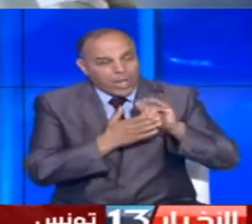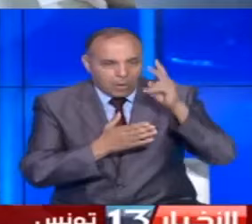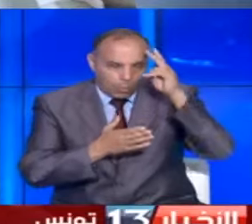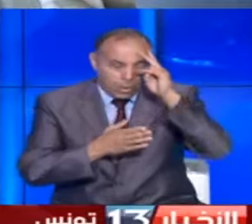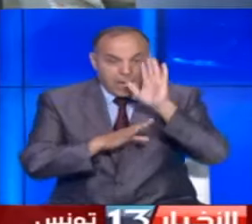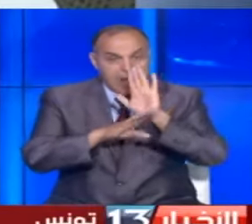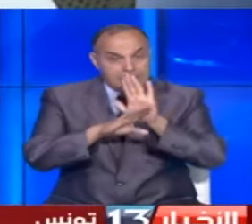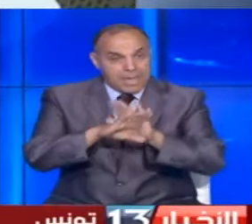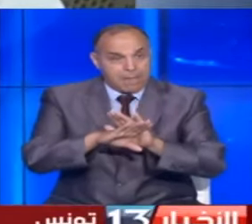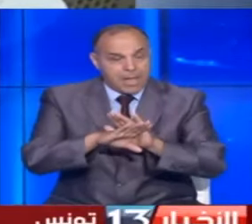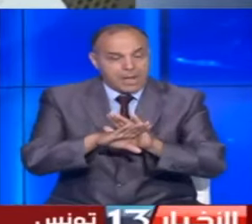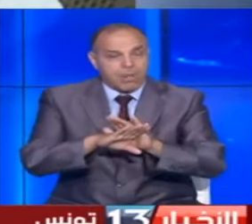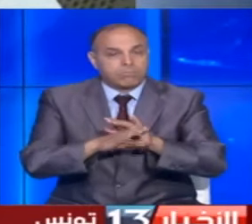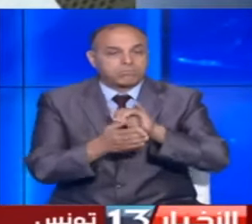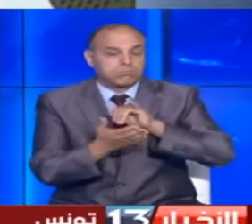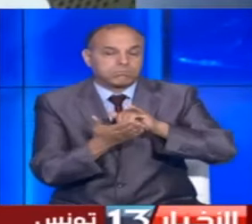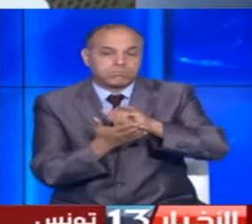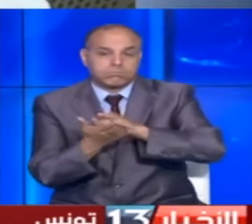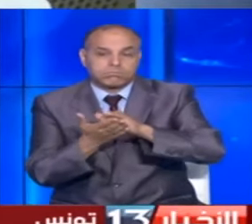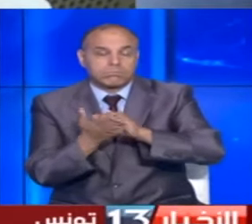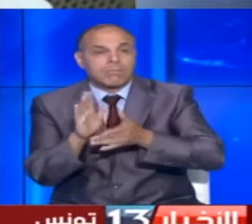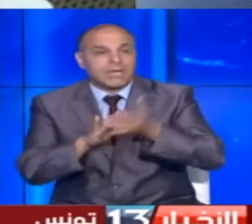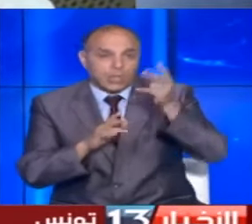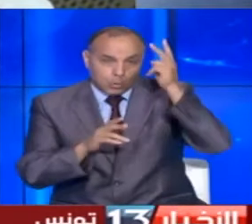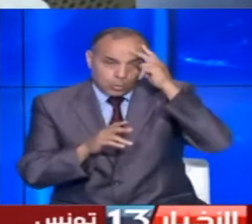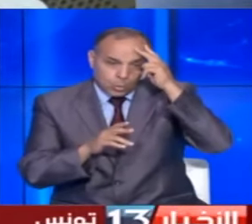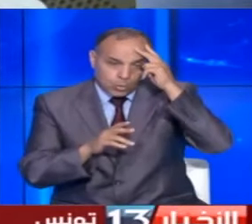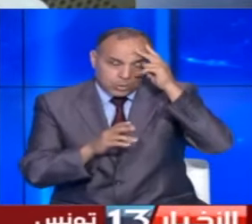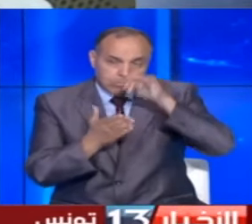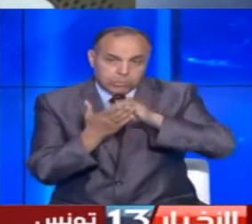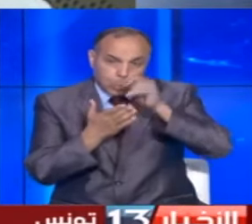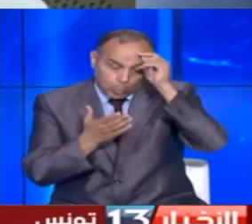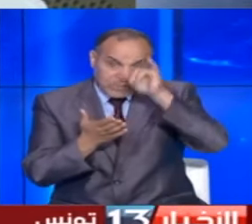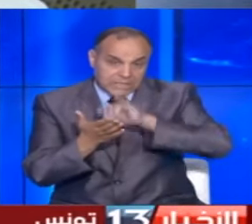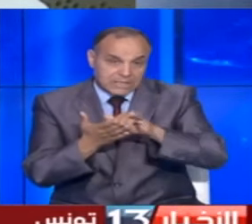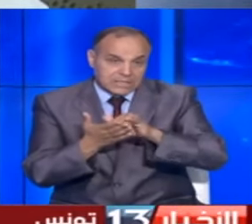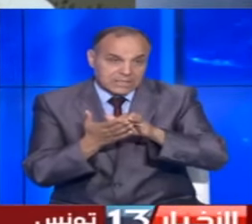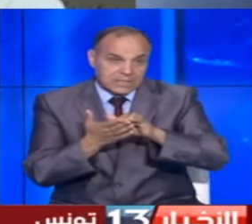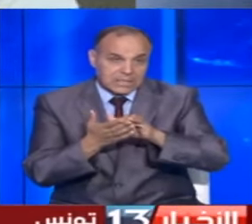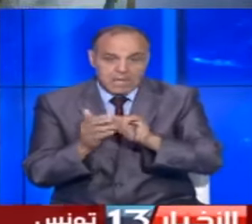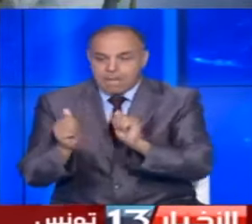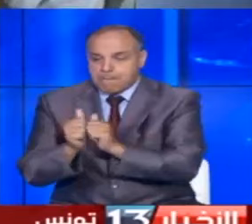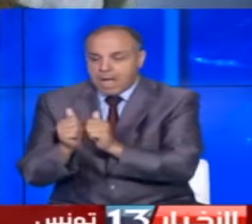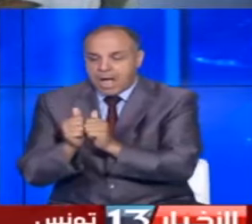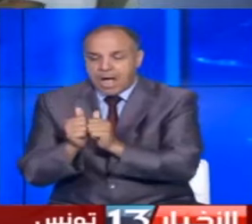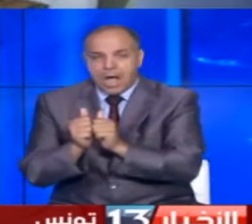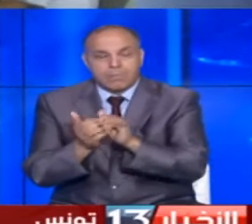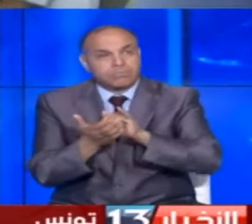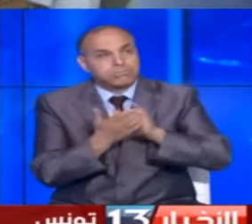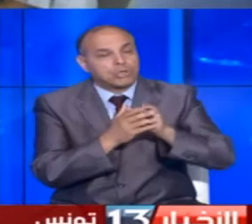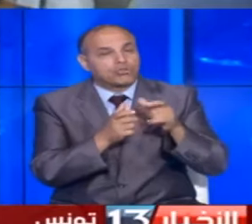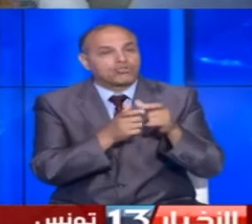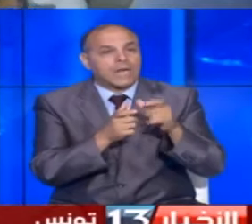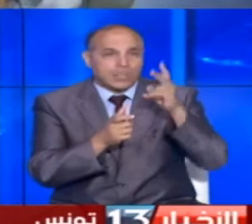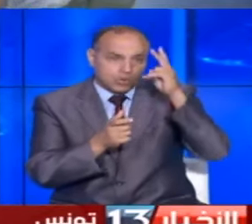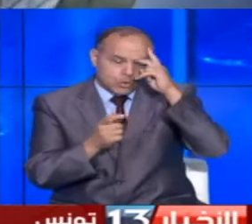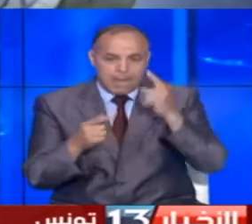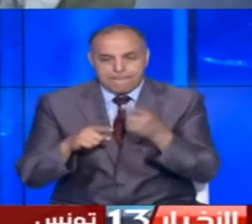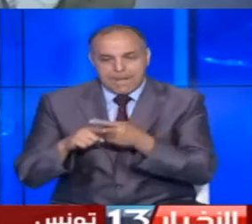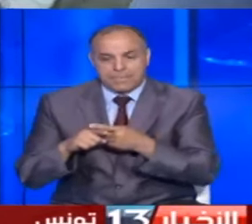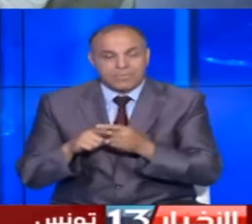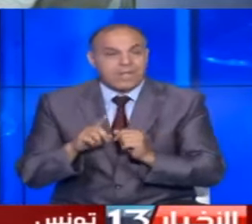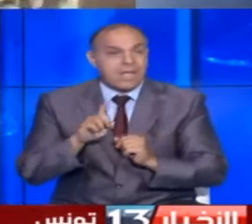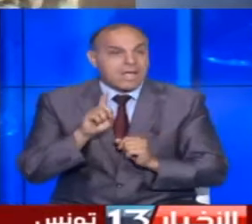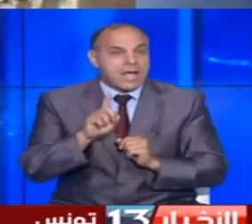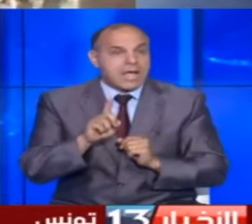من تنقلهم نحو البقاع المقدسه الناقله الوطنيه بالتناصف مع الخطوط الجويه السعوديه وذلك